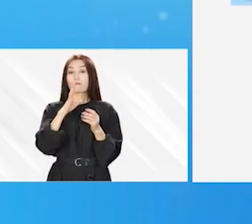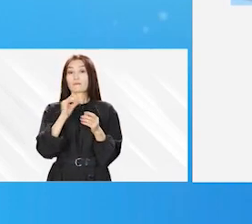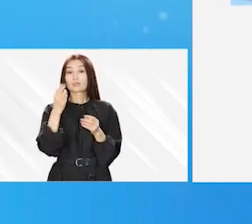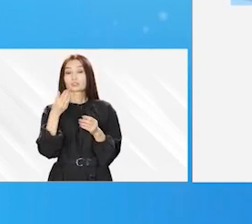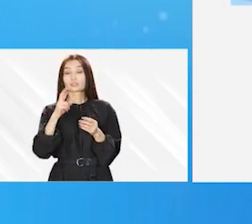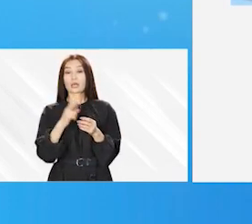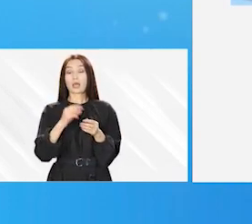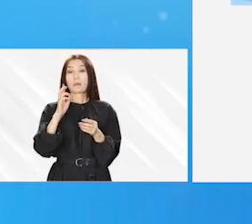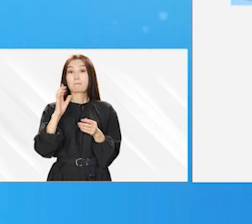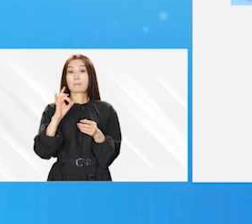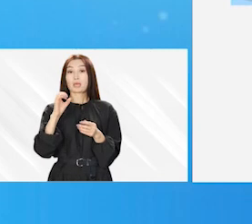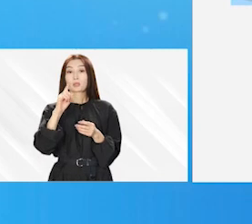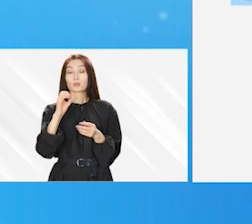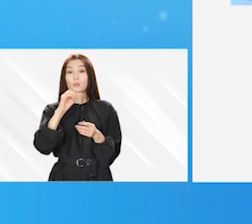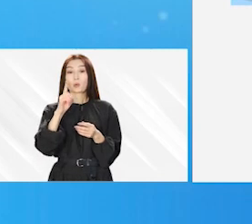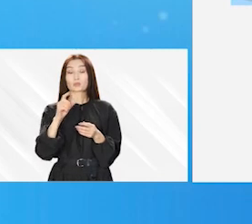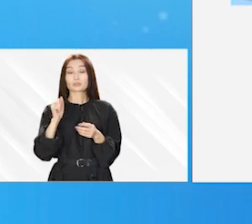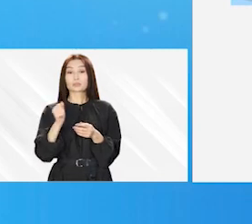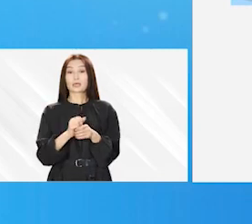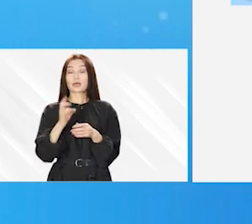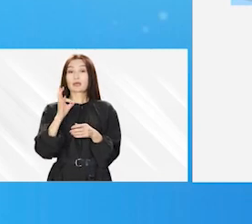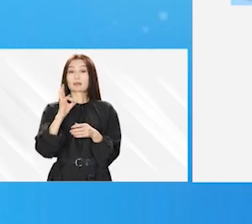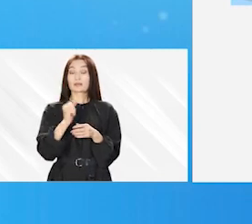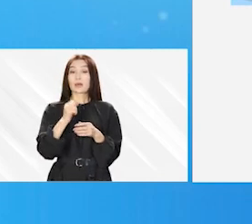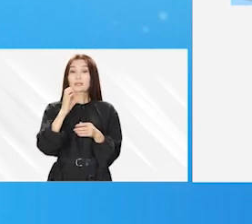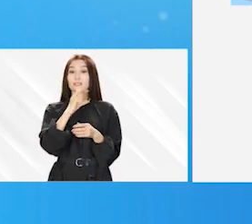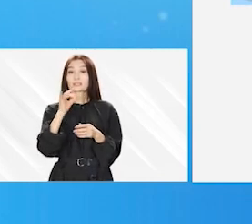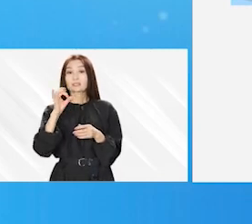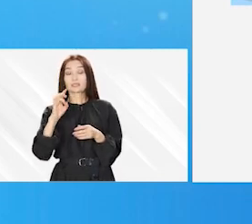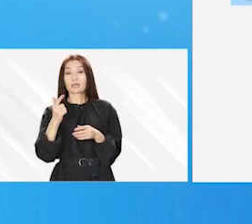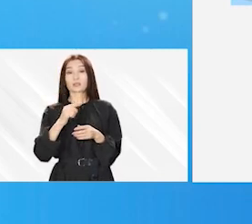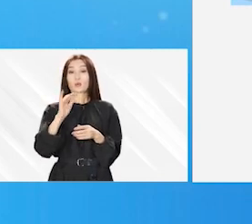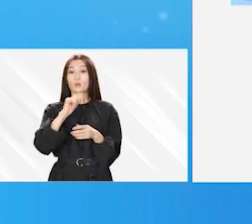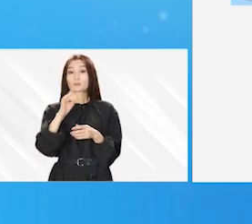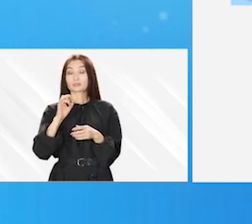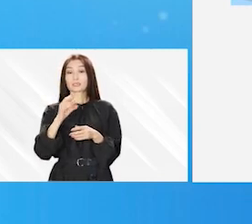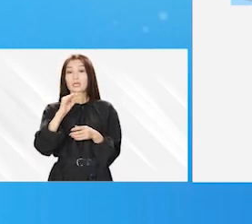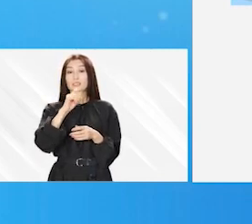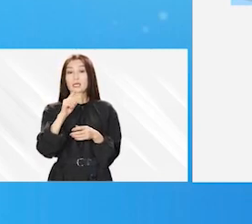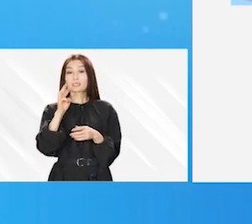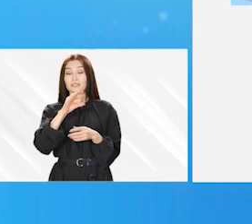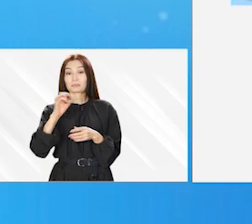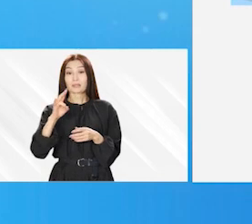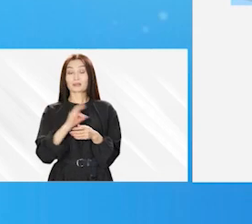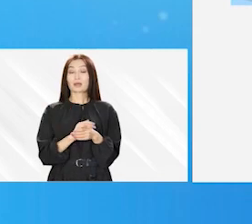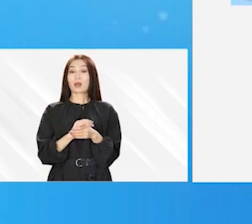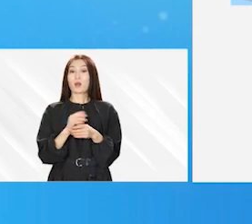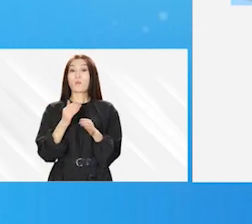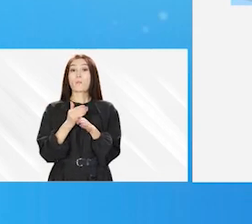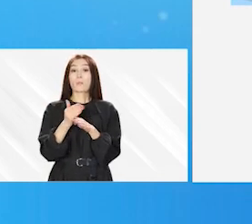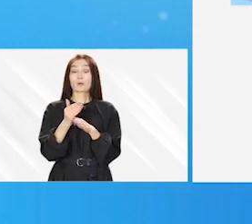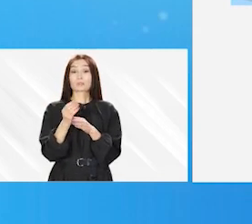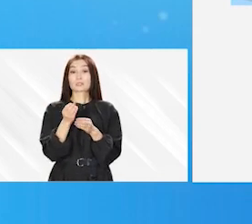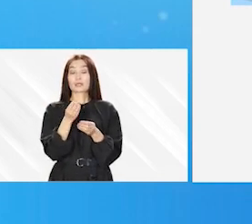почки расположены супротивно на побегах в сирени и бузины жасмина жимолости после